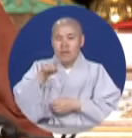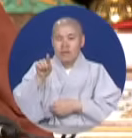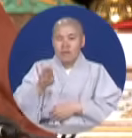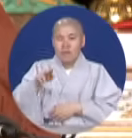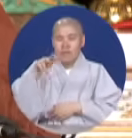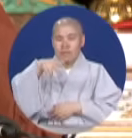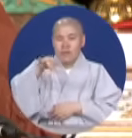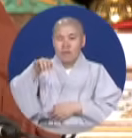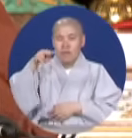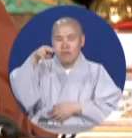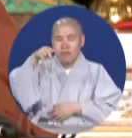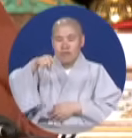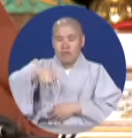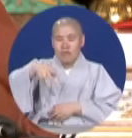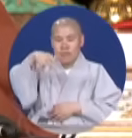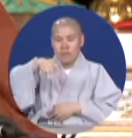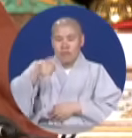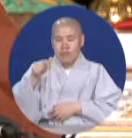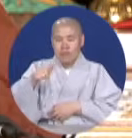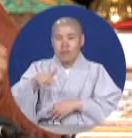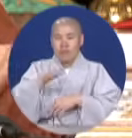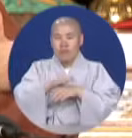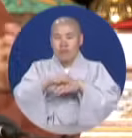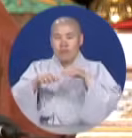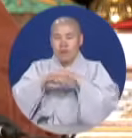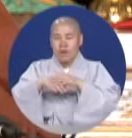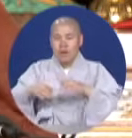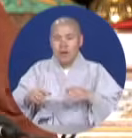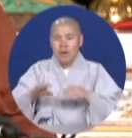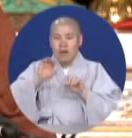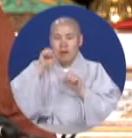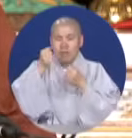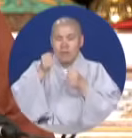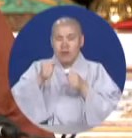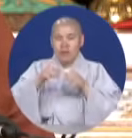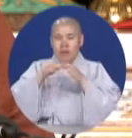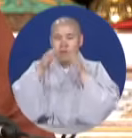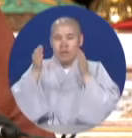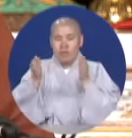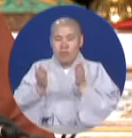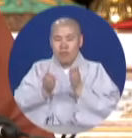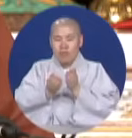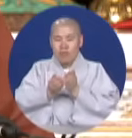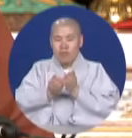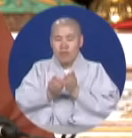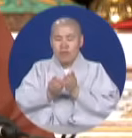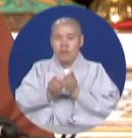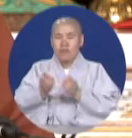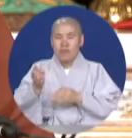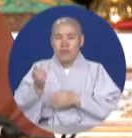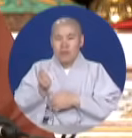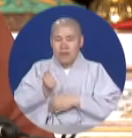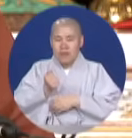섭지수족이에요. 섭지수족. 손과 발을 다 거두어서 간직하는 거예요.